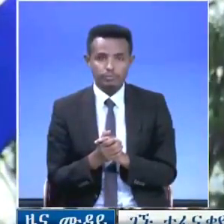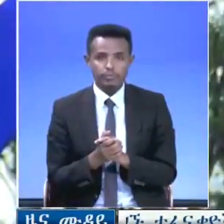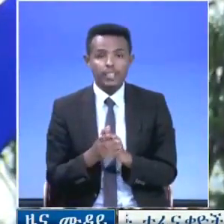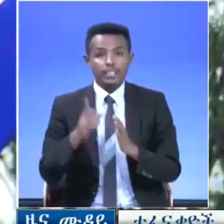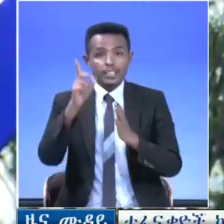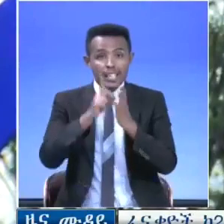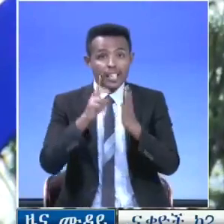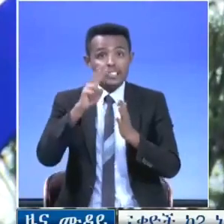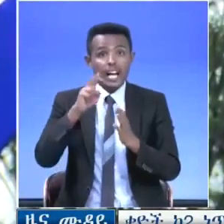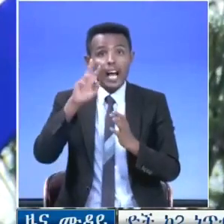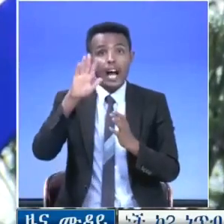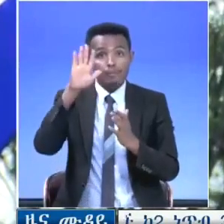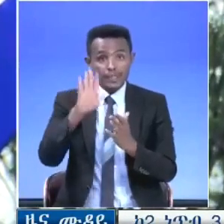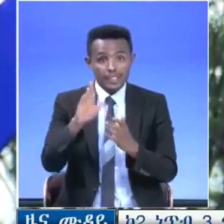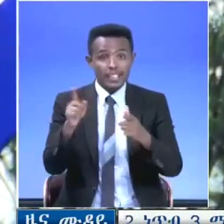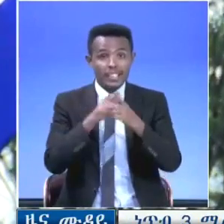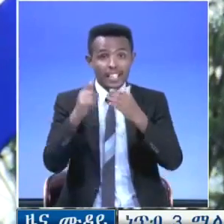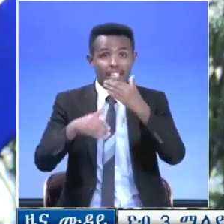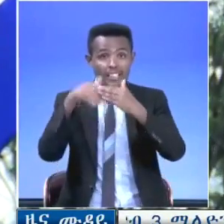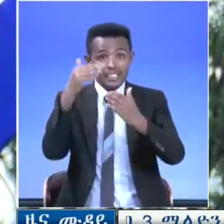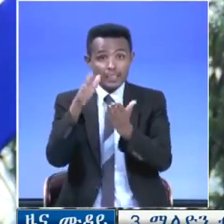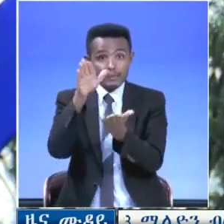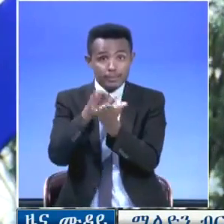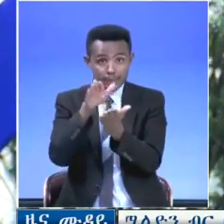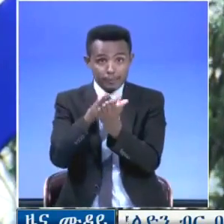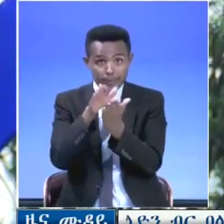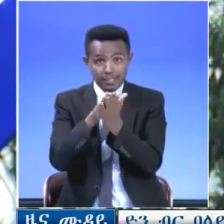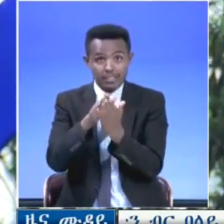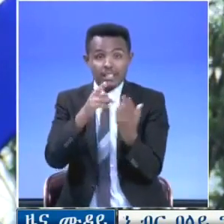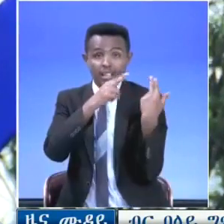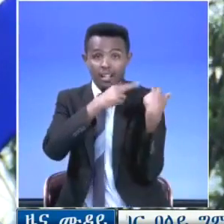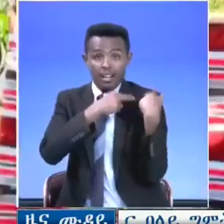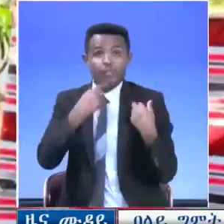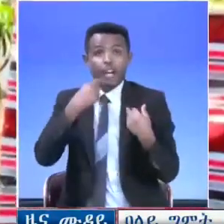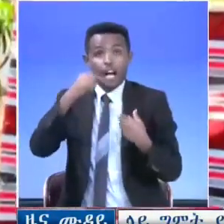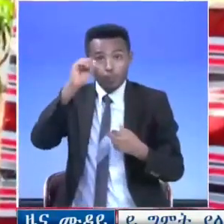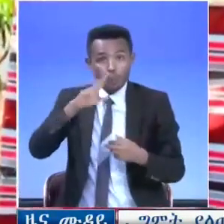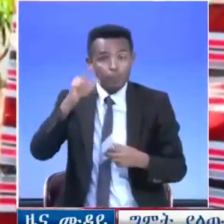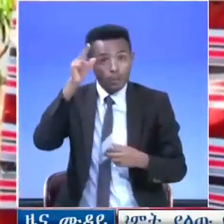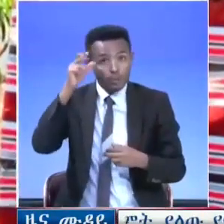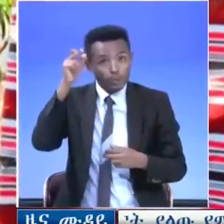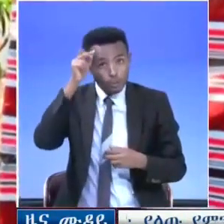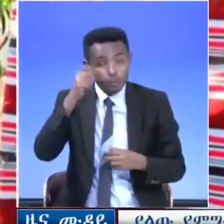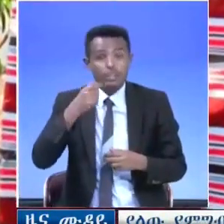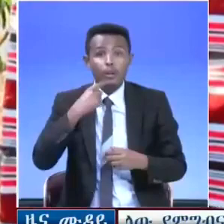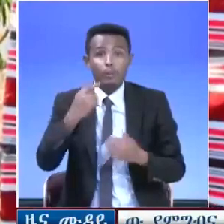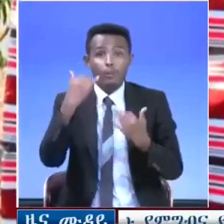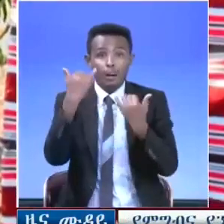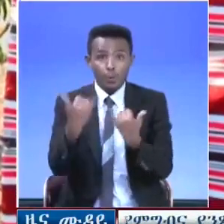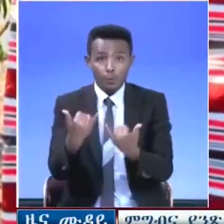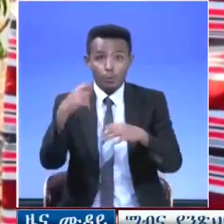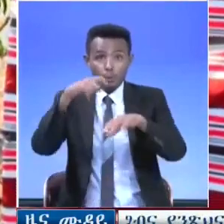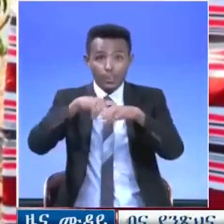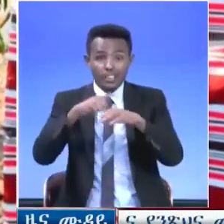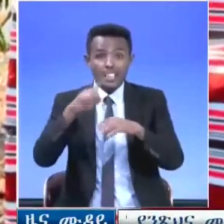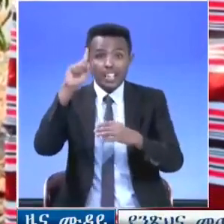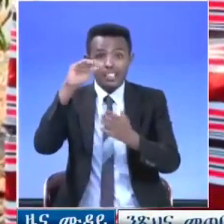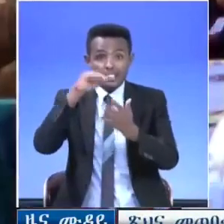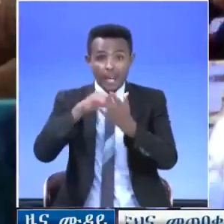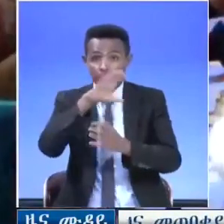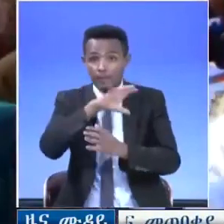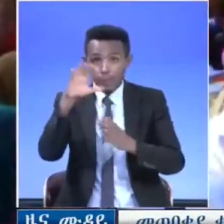የካቲት 25 አንደኛ ደረጃ ትምህርት ቤት ርዕሰ መምህር አቶ ብርሃኑ ድንቁ እንዳሉት በአሁኑ ወቅት ትምህርት ቤቱ ከ1500 በላይ